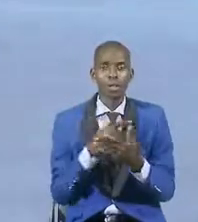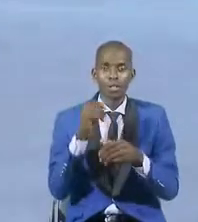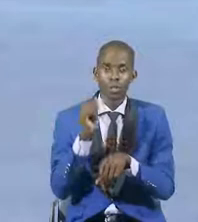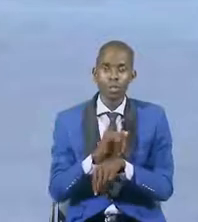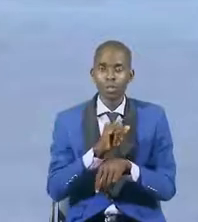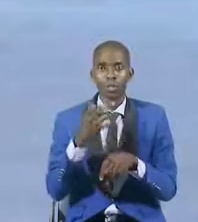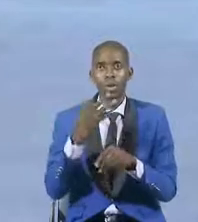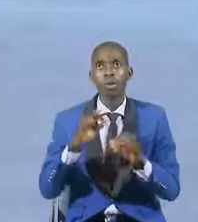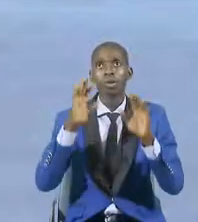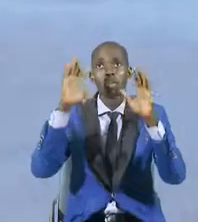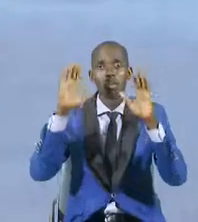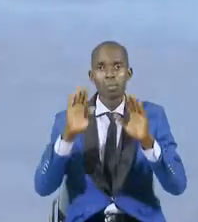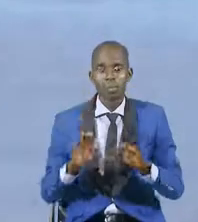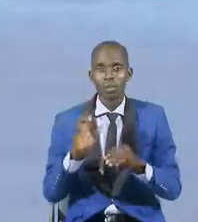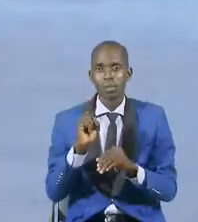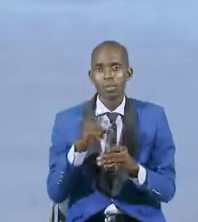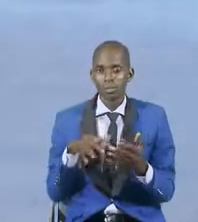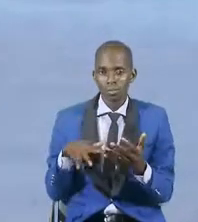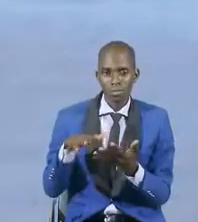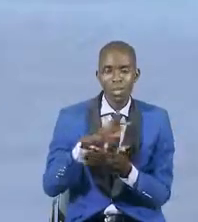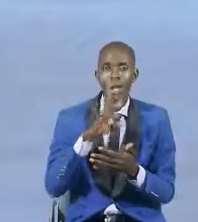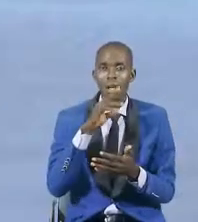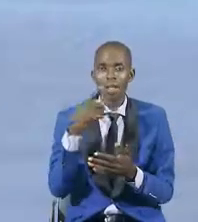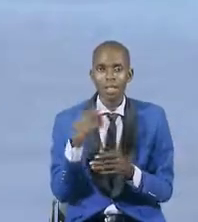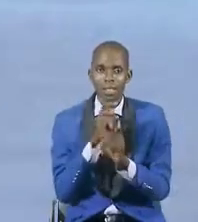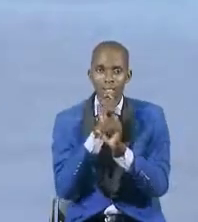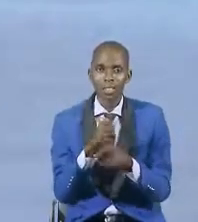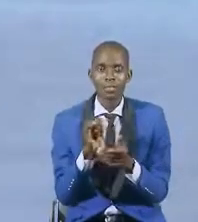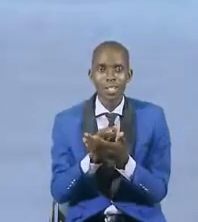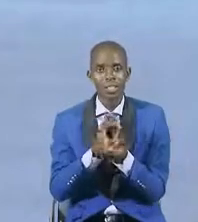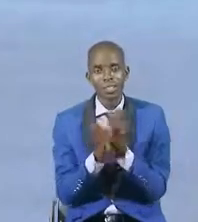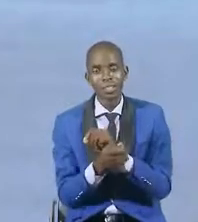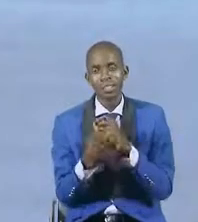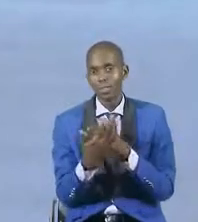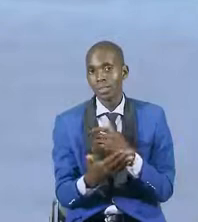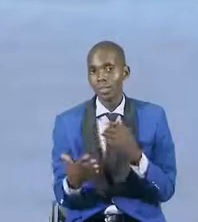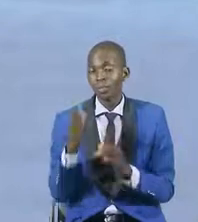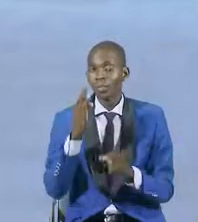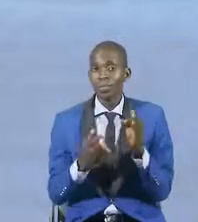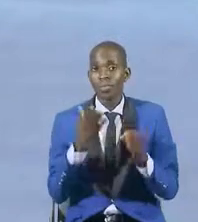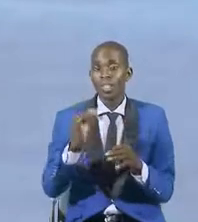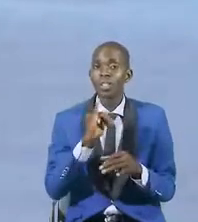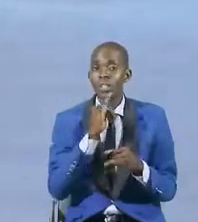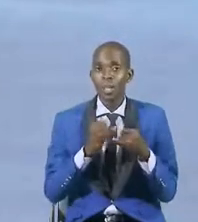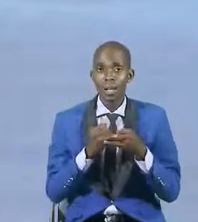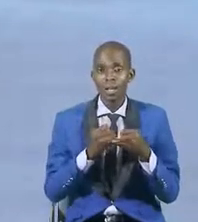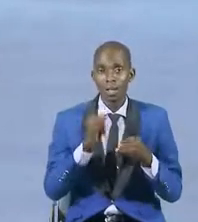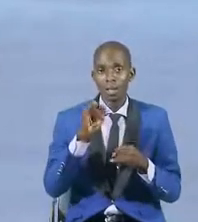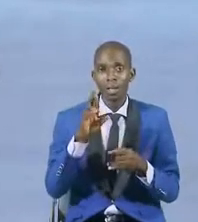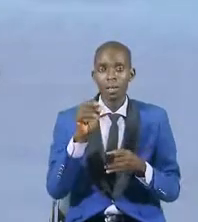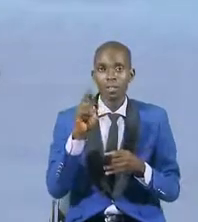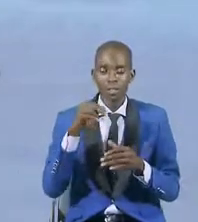corps. Et il y a aussi le don d'opérer des miracles. Ce sont les dons qui changent des choses. S'il y a un